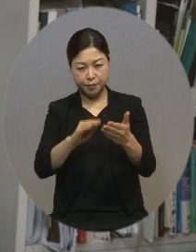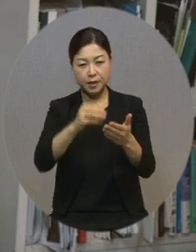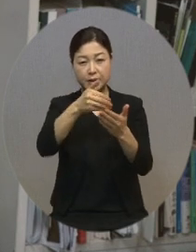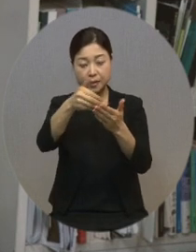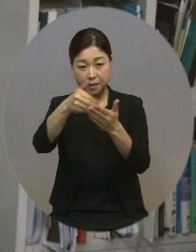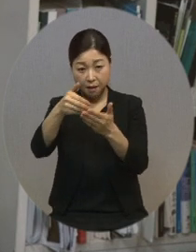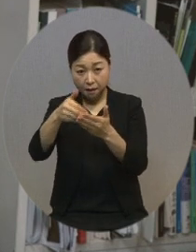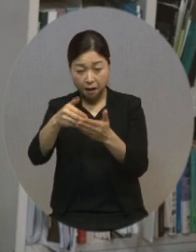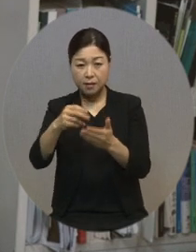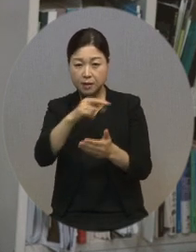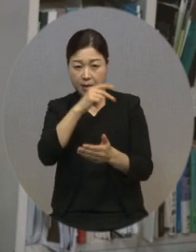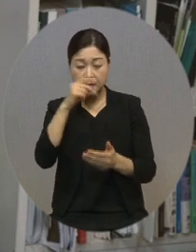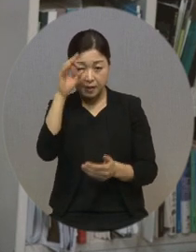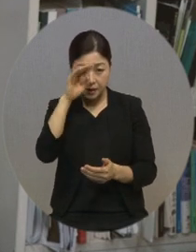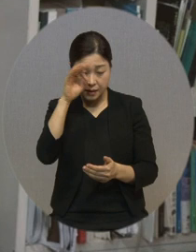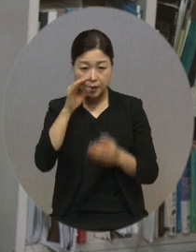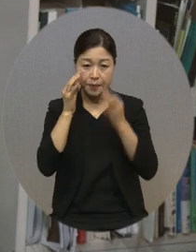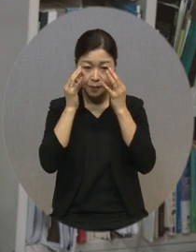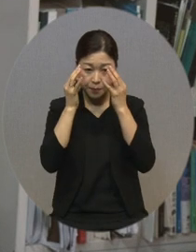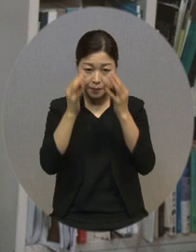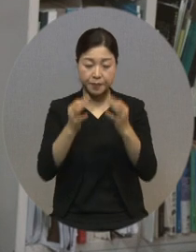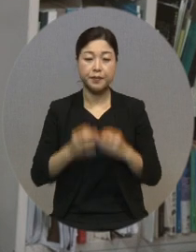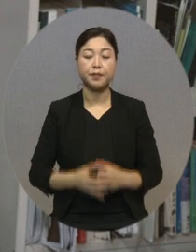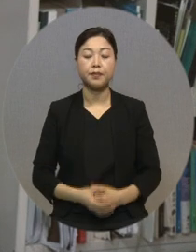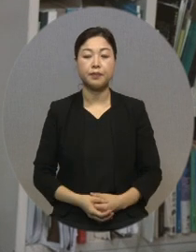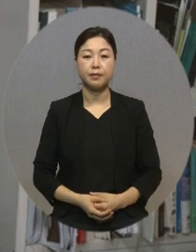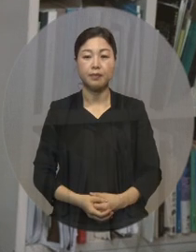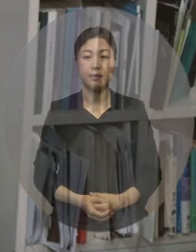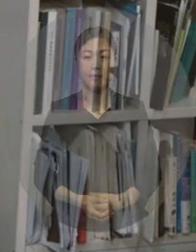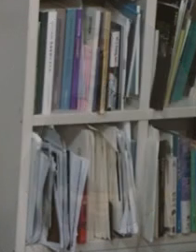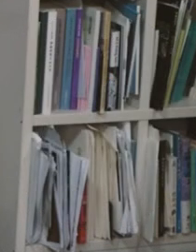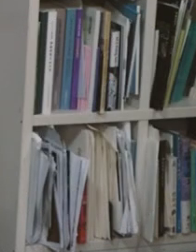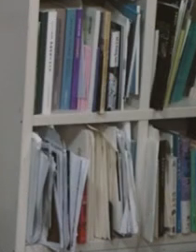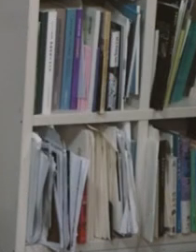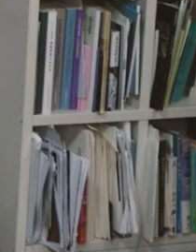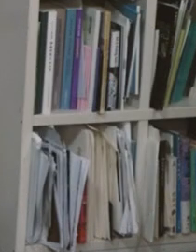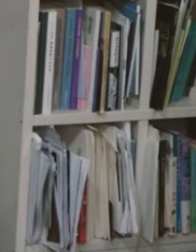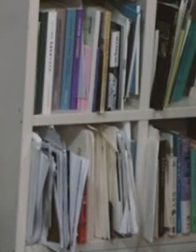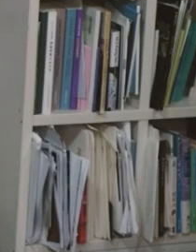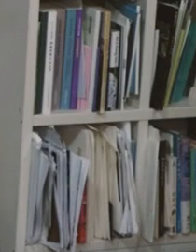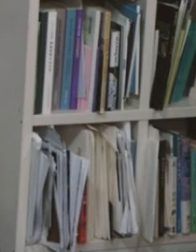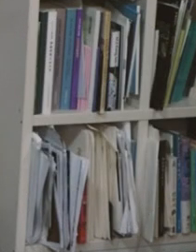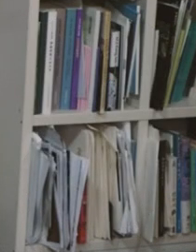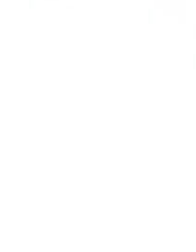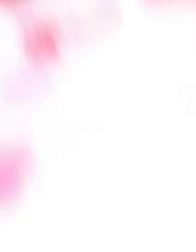찾아 삶을 되돌아봅니다. 복지TV 뉴스 김서연입니다.